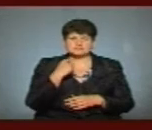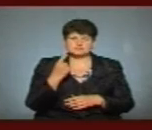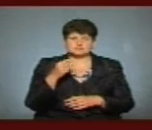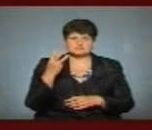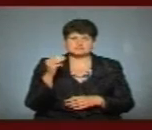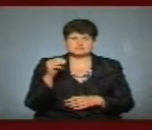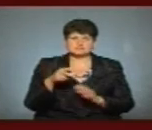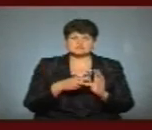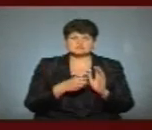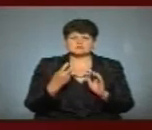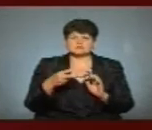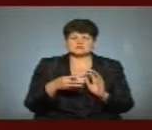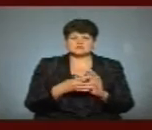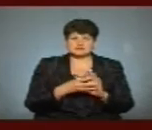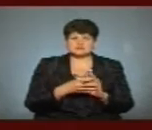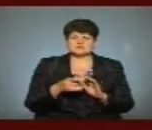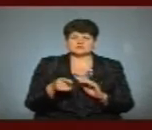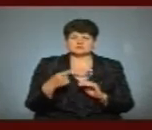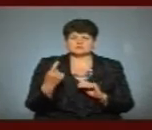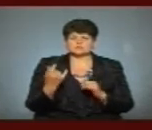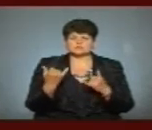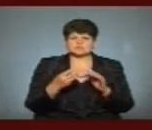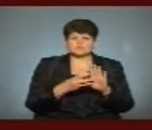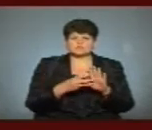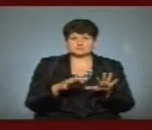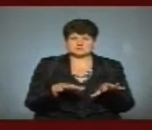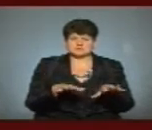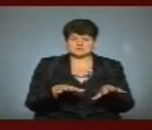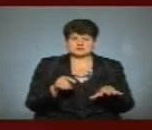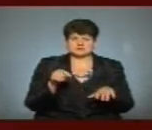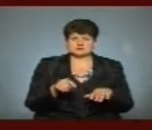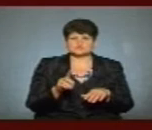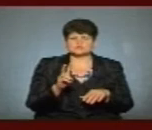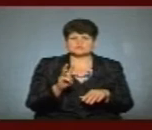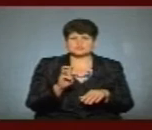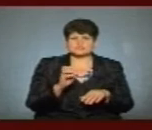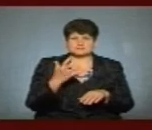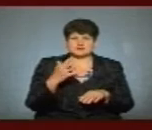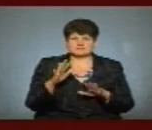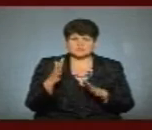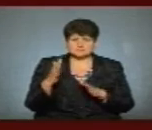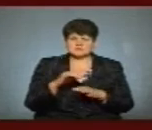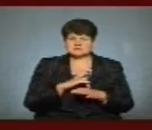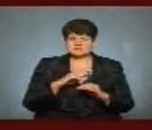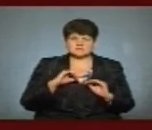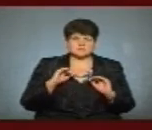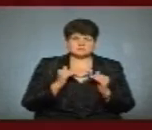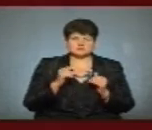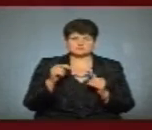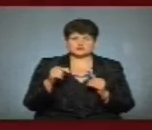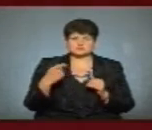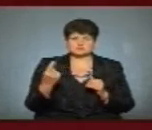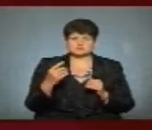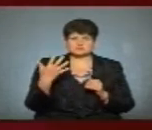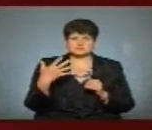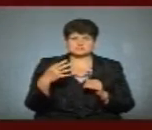– 3729, Тернопільщина сьогодні на восьмому місці – 1305 випадків. І найменше у Луганській